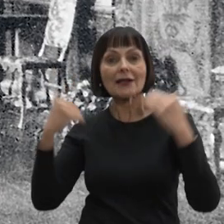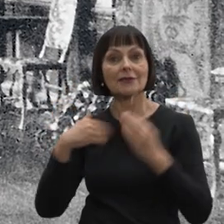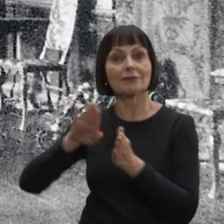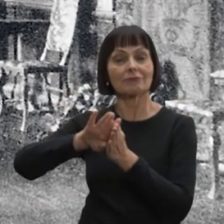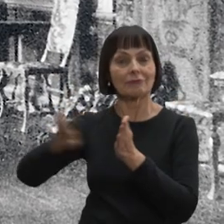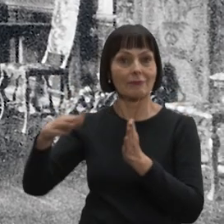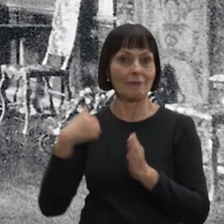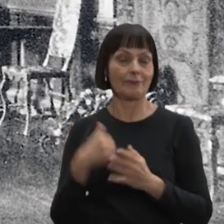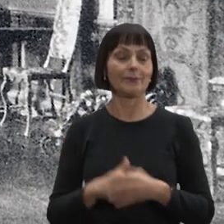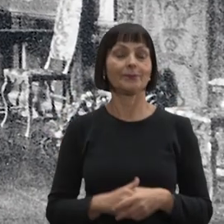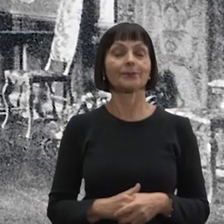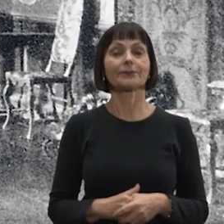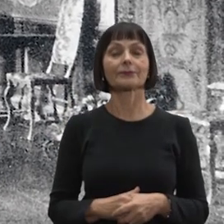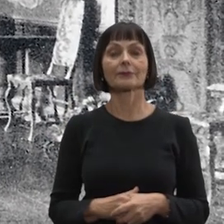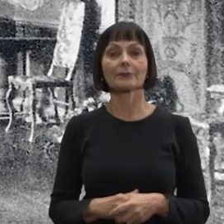ściany północnej.